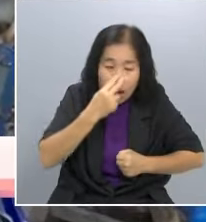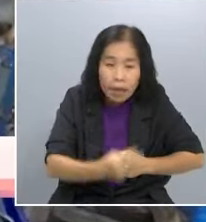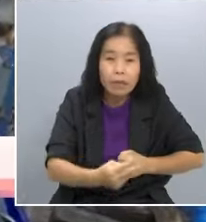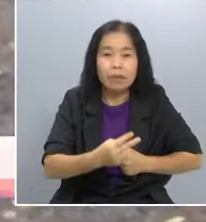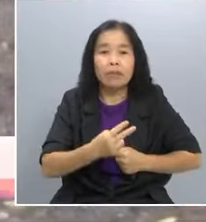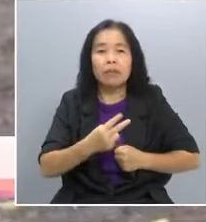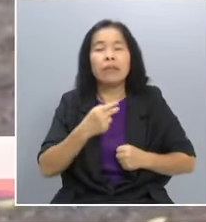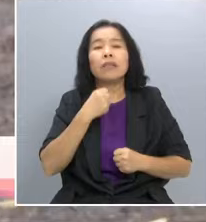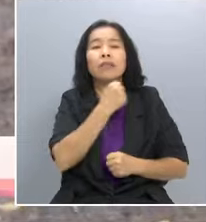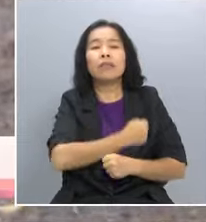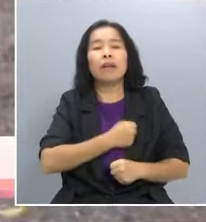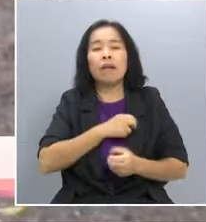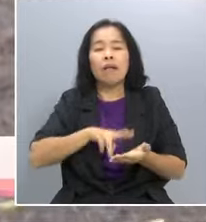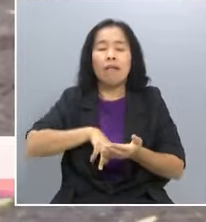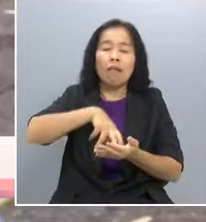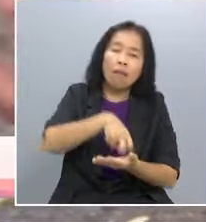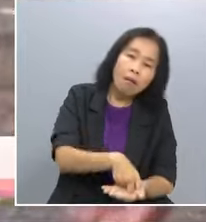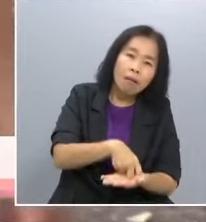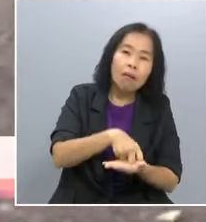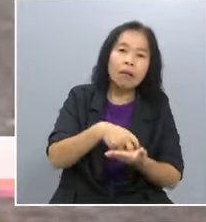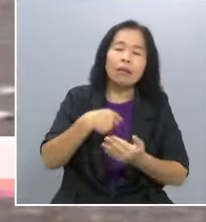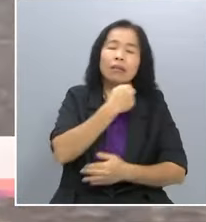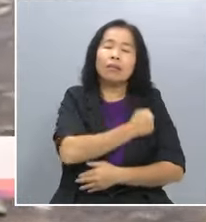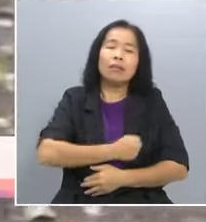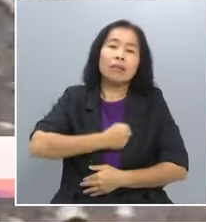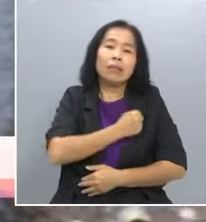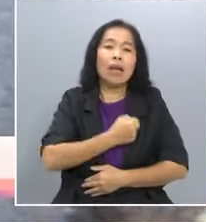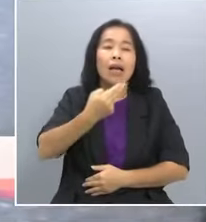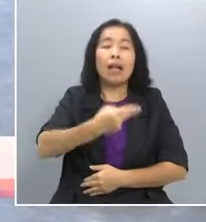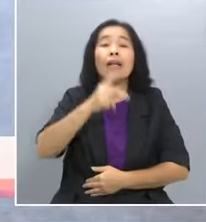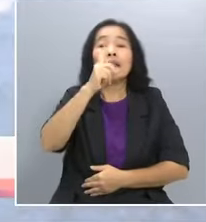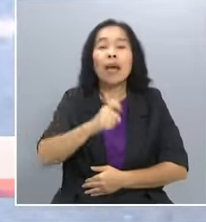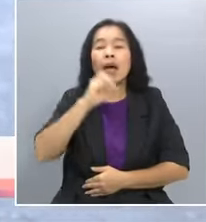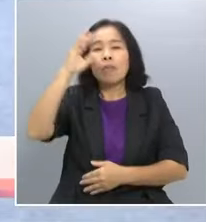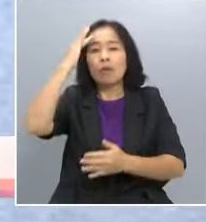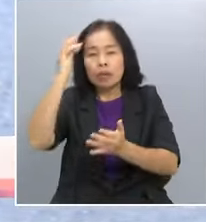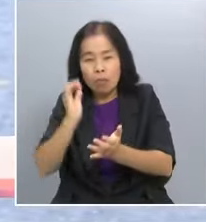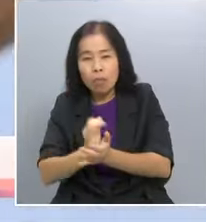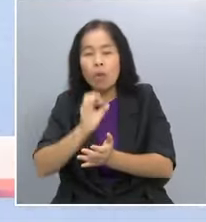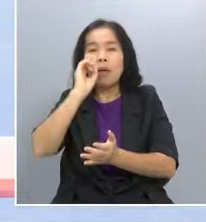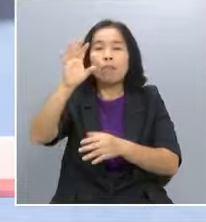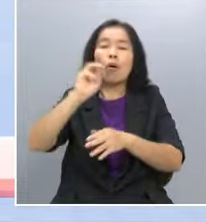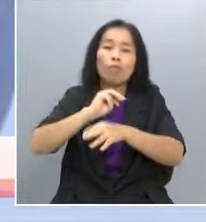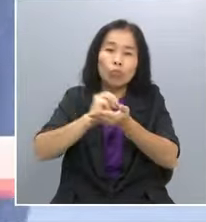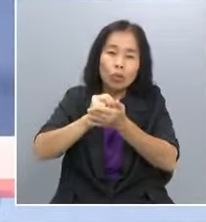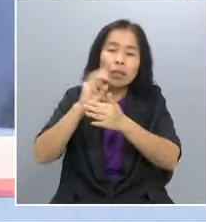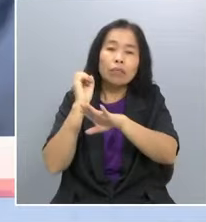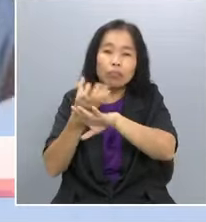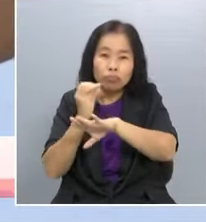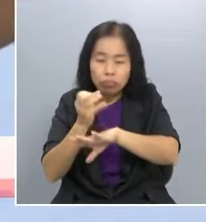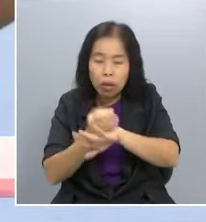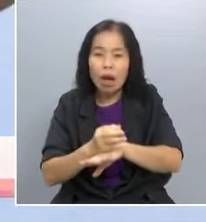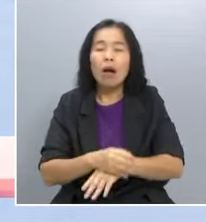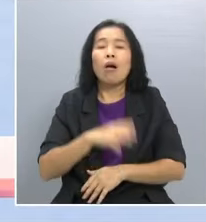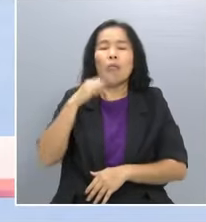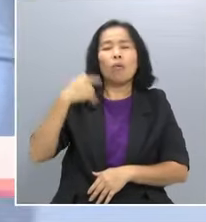ที่เห็นเข่าแทบสุดอะค่ะหลานเสียชีวิตป้ารีบแจ้งตำรวจรีบแจ้งกู้ภัยเบื้องต้นได้ข้อมูลว่าคนร้าย